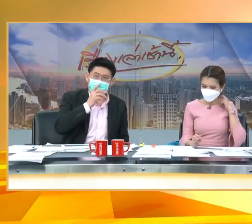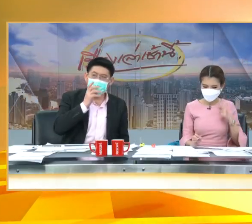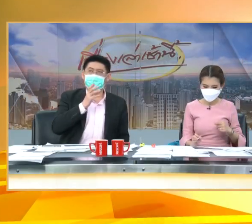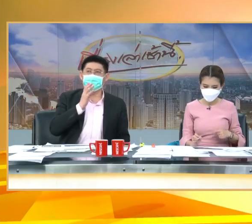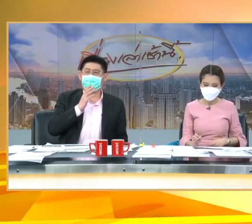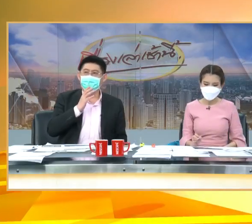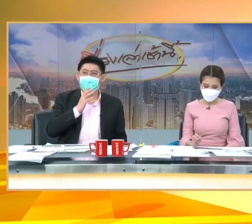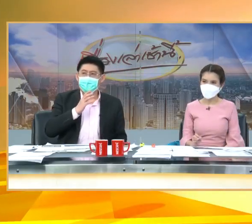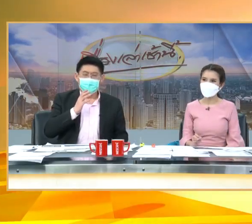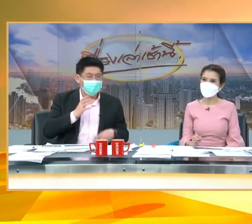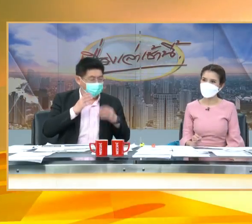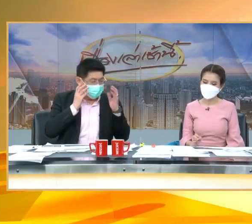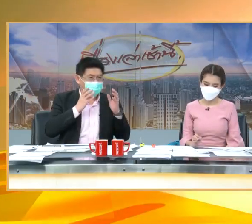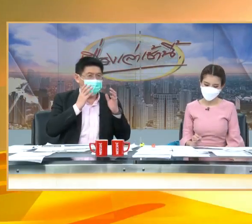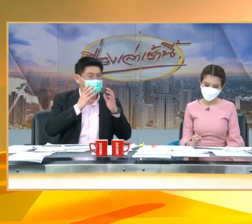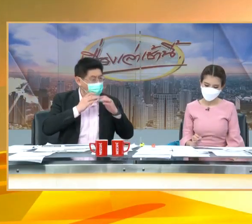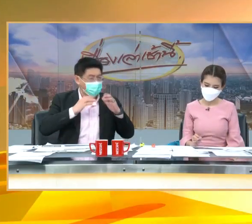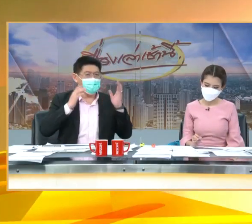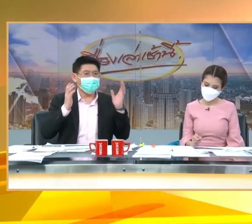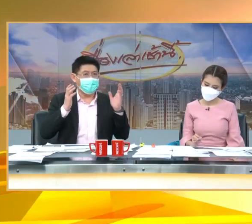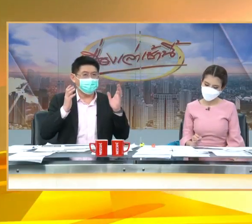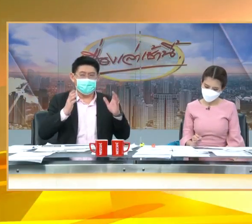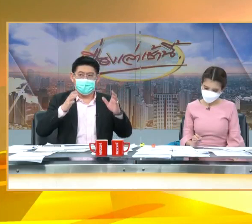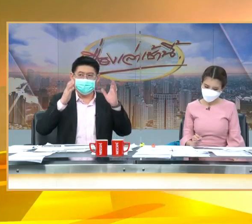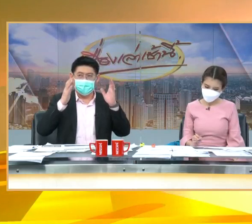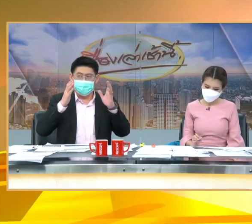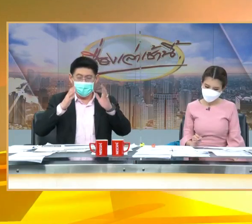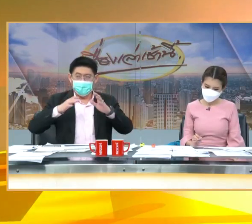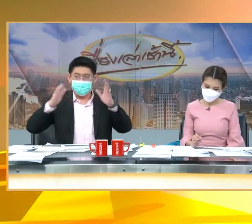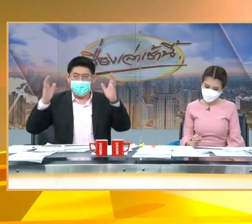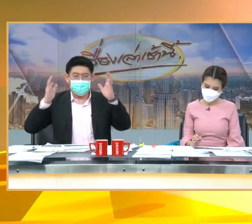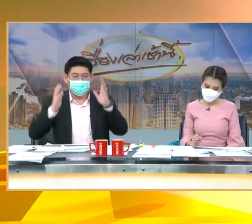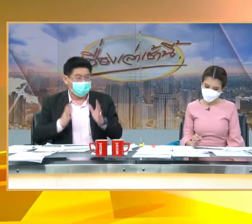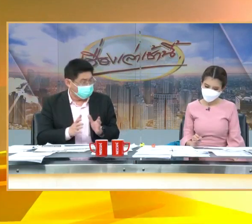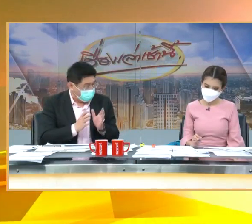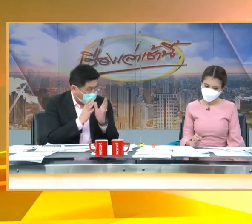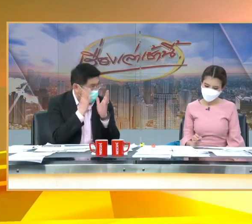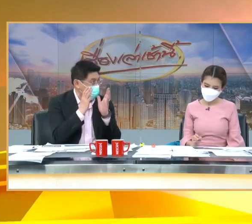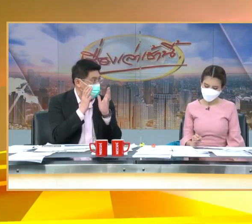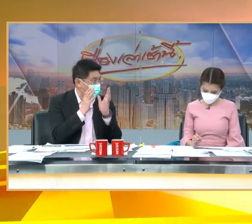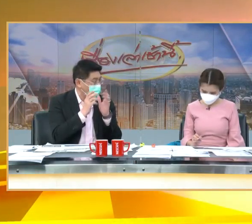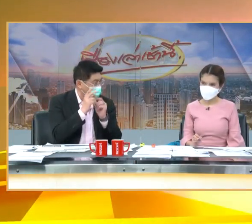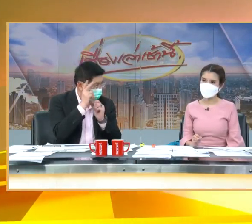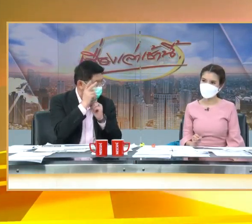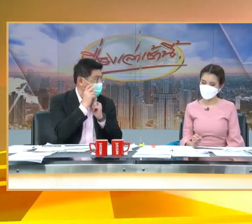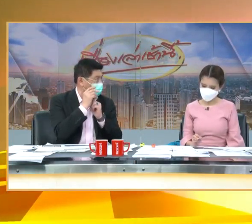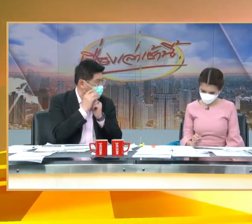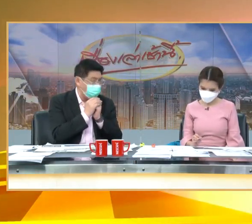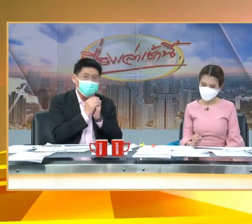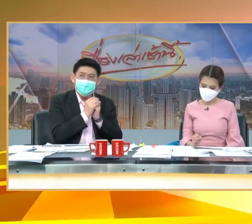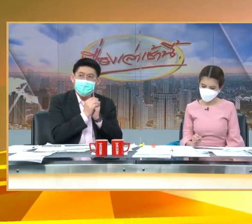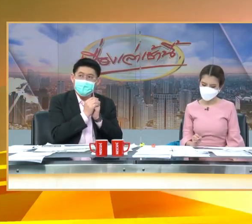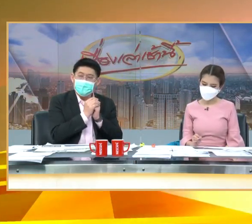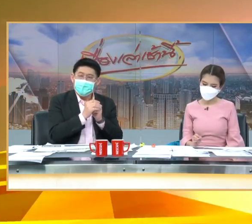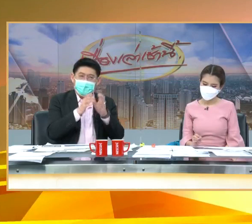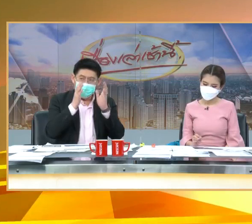วนส่งให้กกต. ค่ะ และน่าจะไม่มีการคัดค้านแต่ด่านต่อไปร่างครม.คือสูตรหาร100บัตร2ใบถูกไหมต้องไห